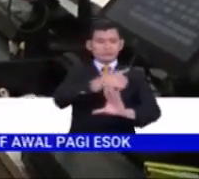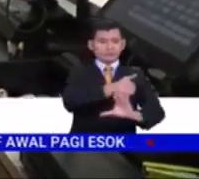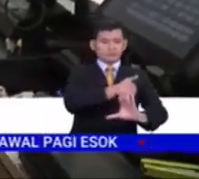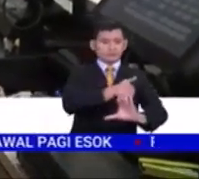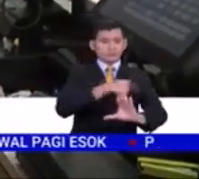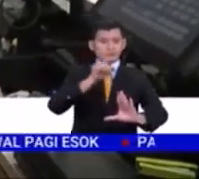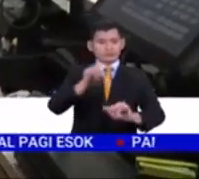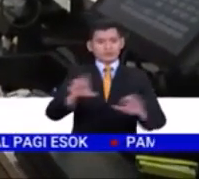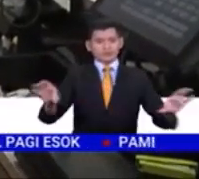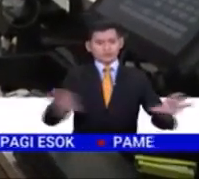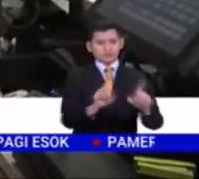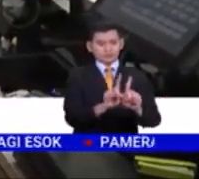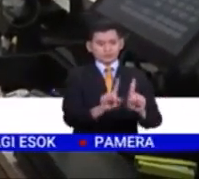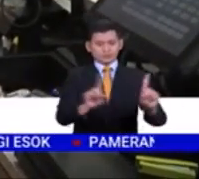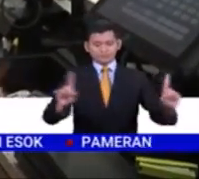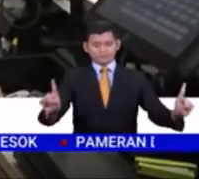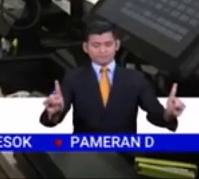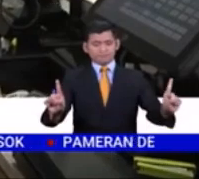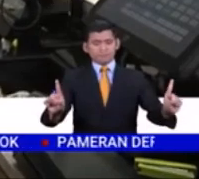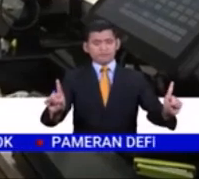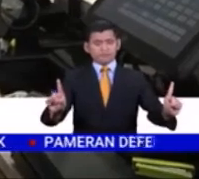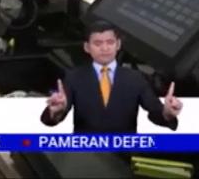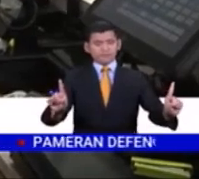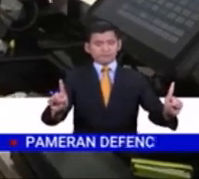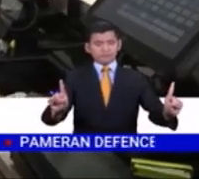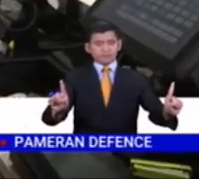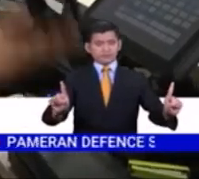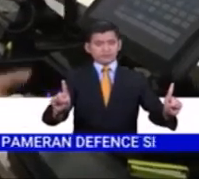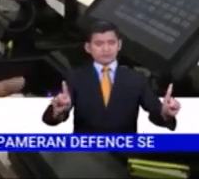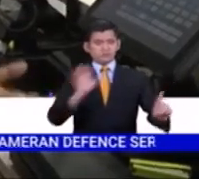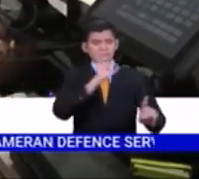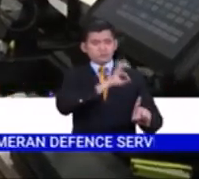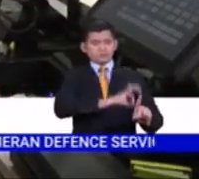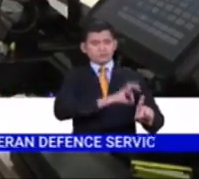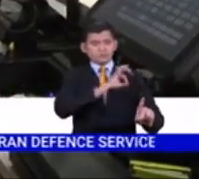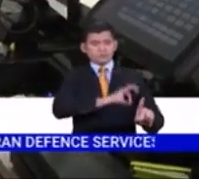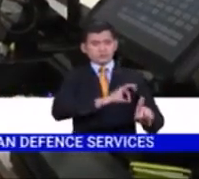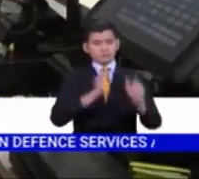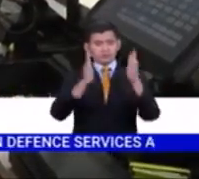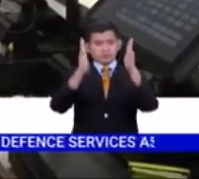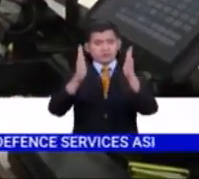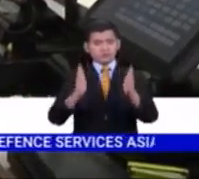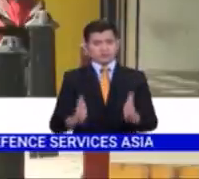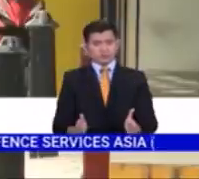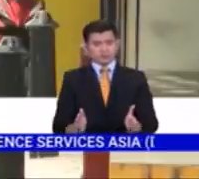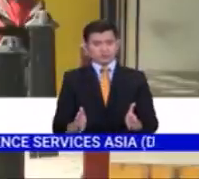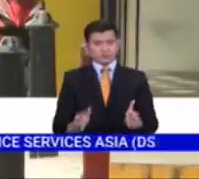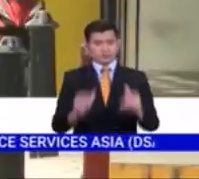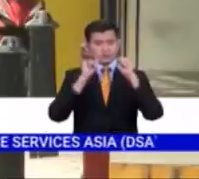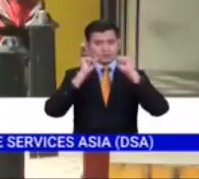satu meter macam tu jugalah. So itu untuk kebaikan customer dan untuk kami jugalah.